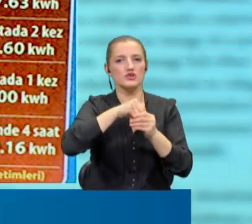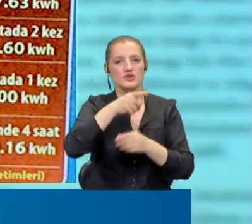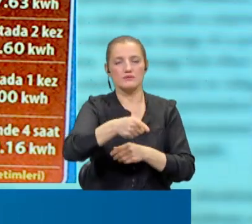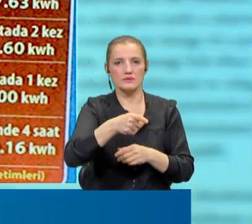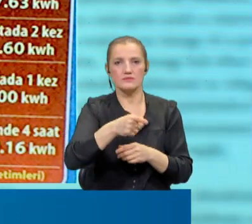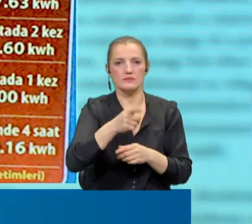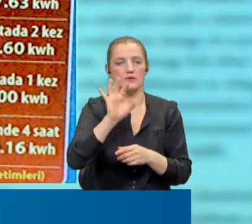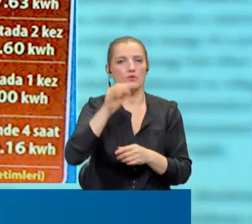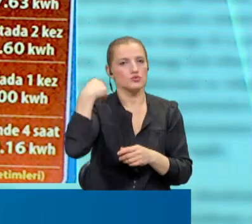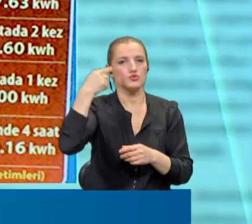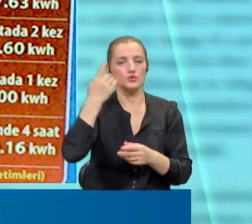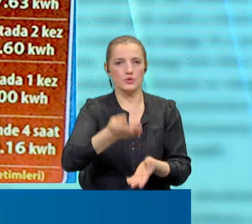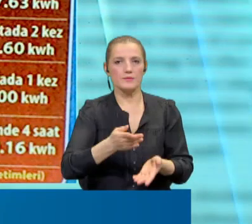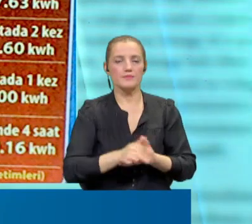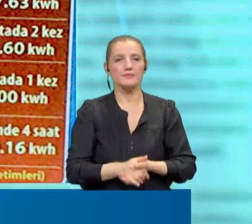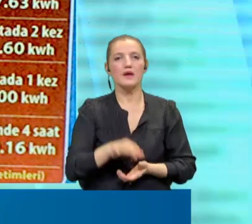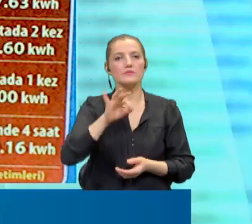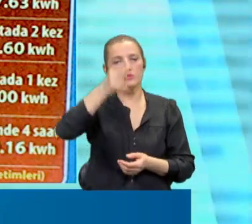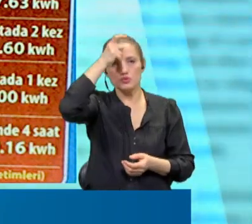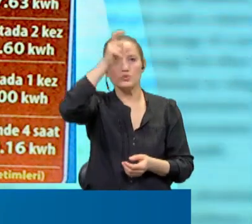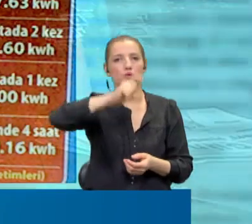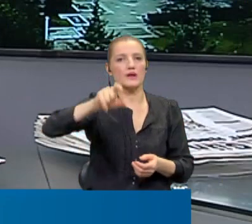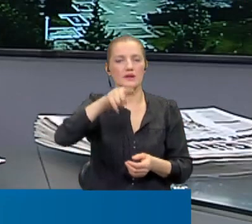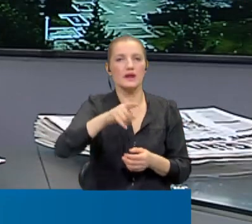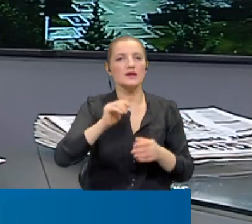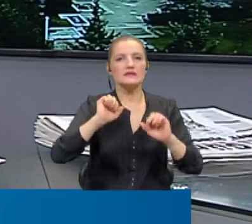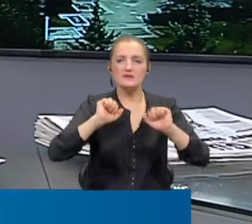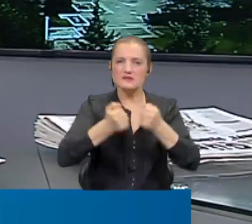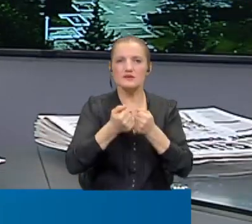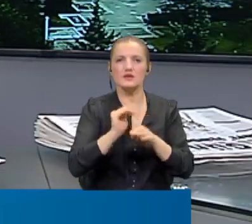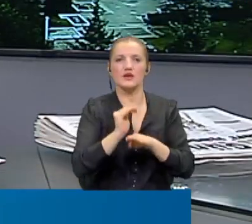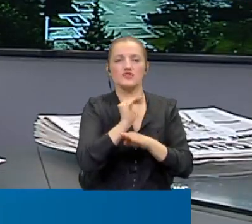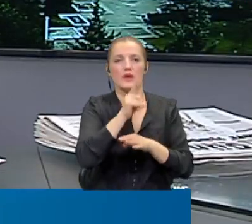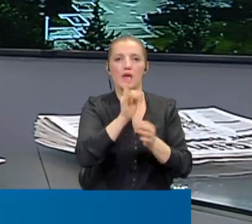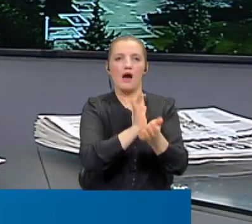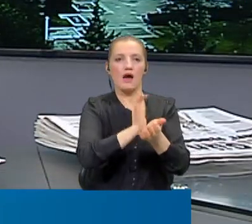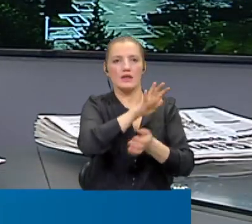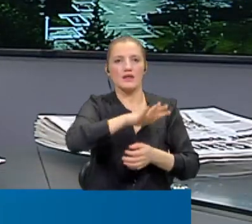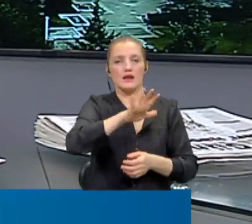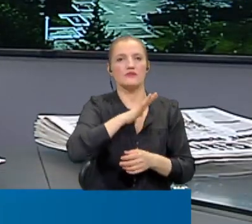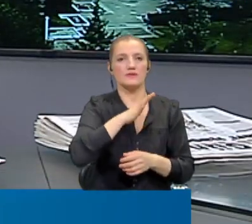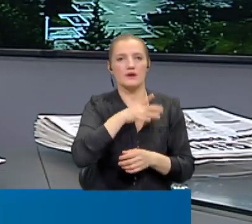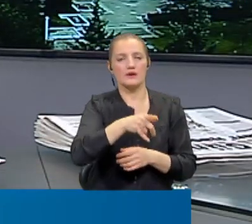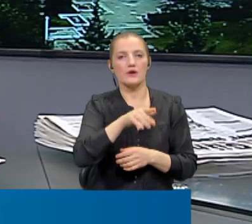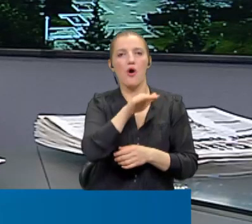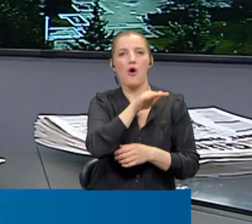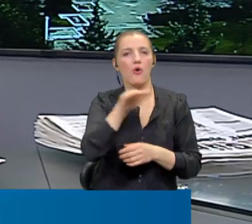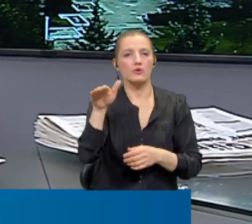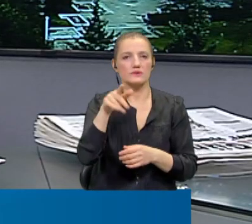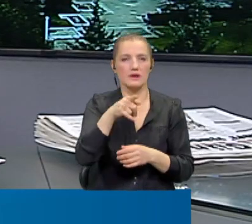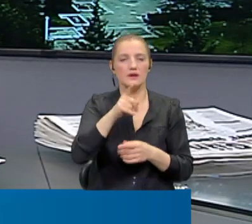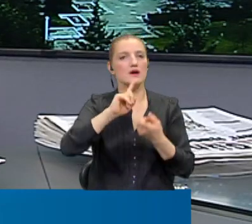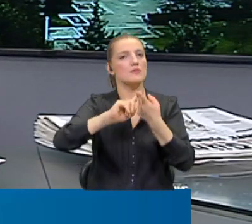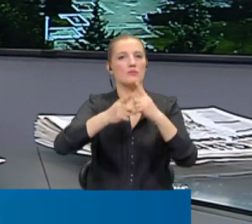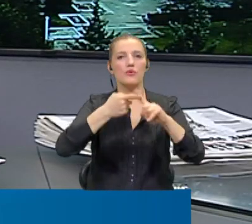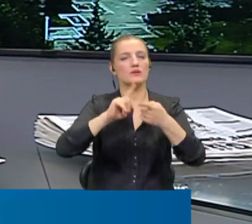EPDK Sayın yöneticileri şimdi bu ülkede dar gelirliler var orta sınıfın olmadığını zaten